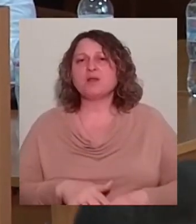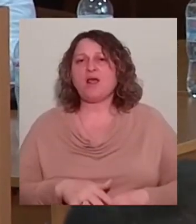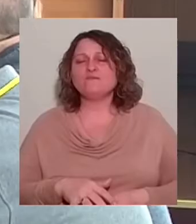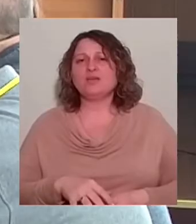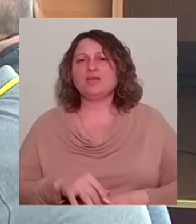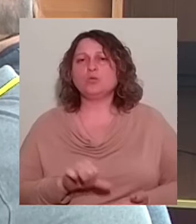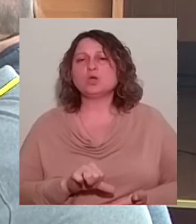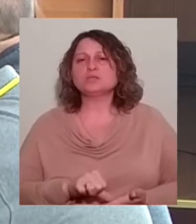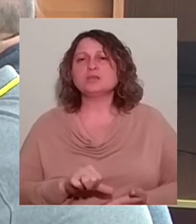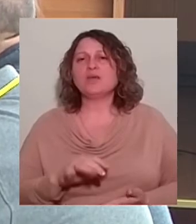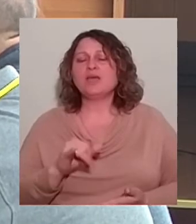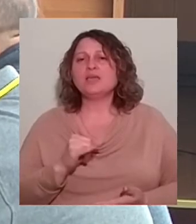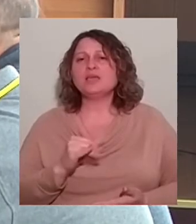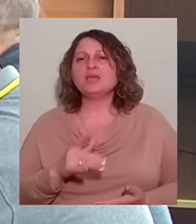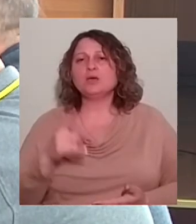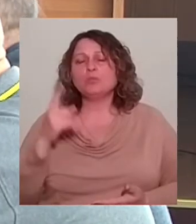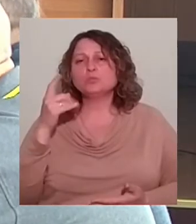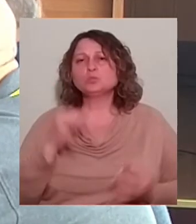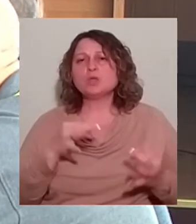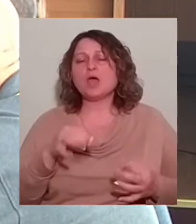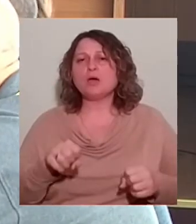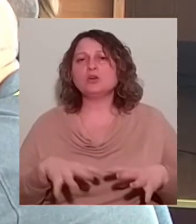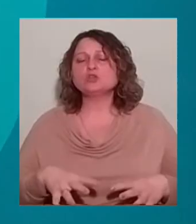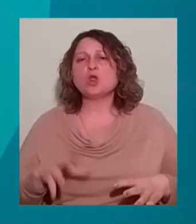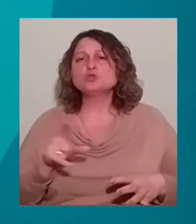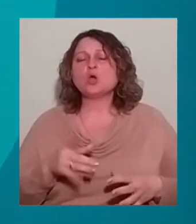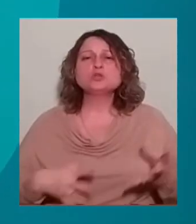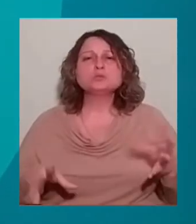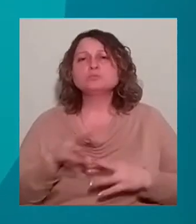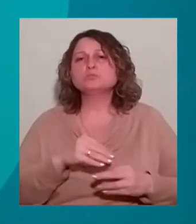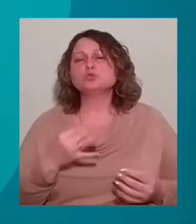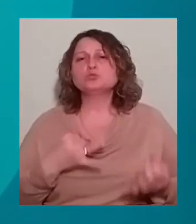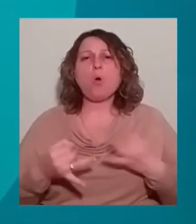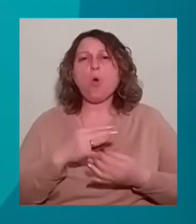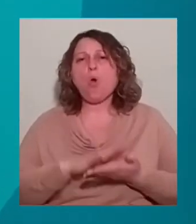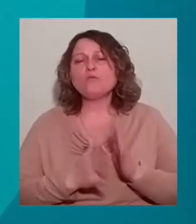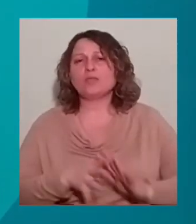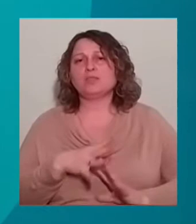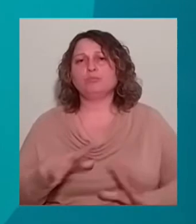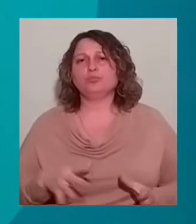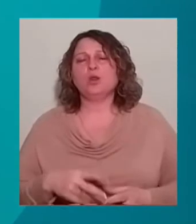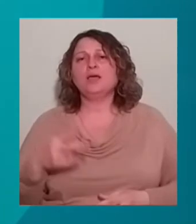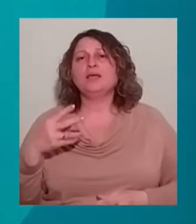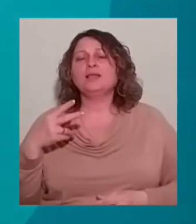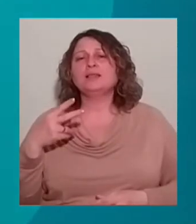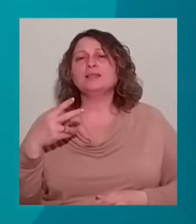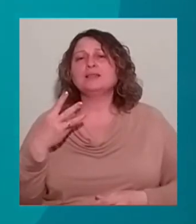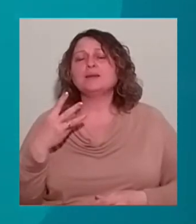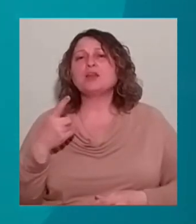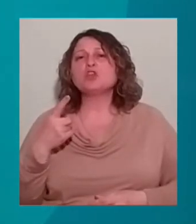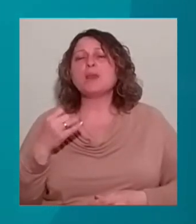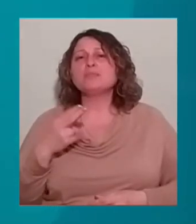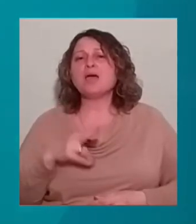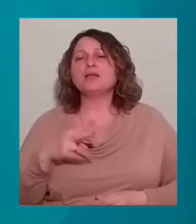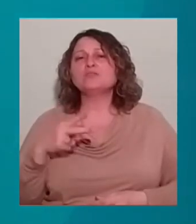що змови та злочинного умислу при купівлі «Краяну» між ними не було. 31 липня 2019-го спеціалізована